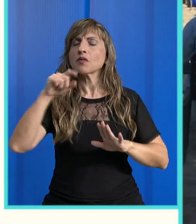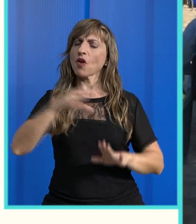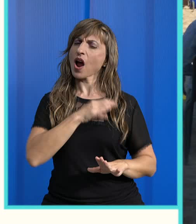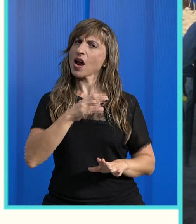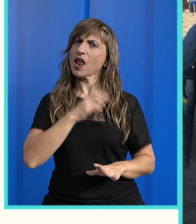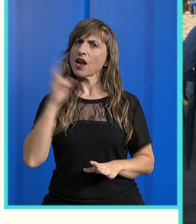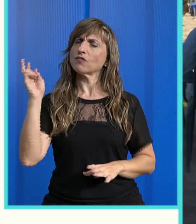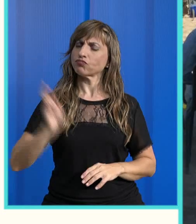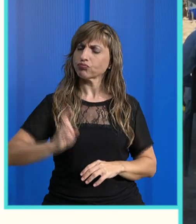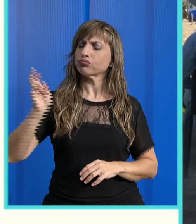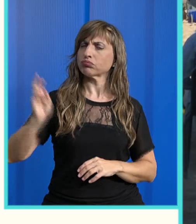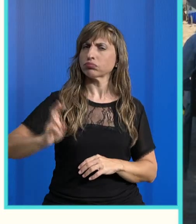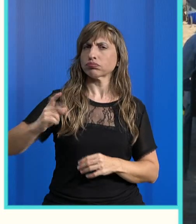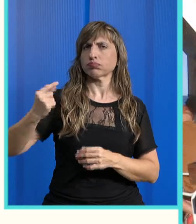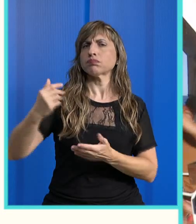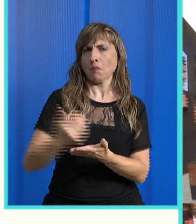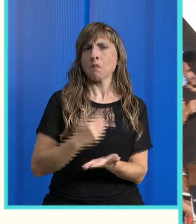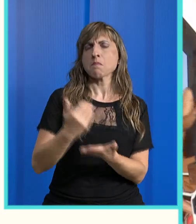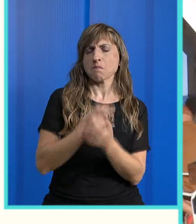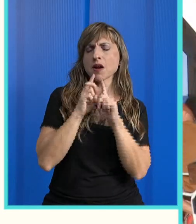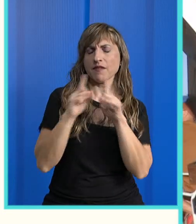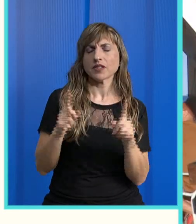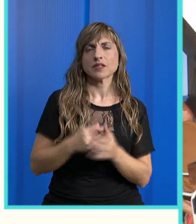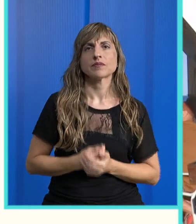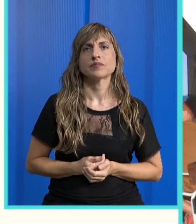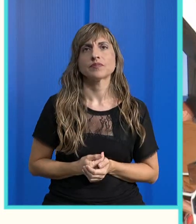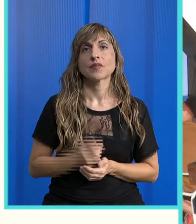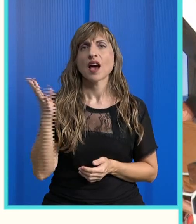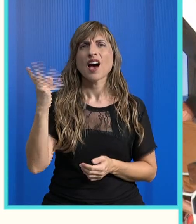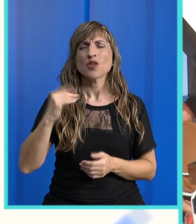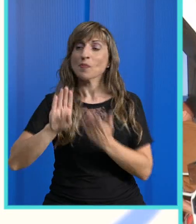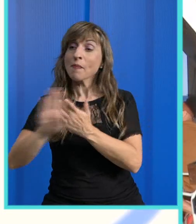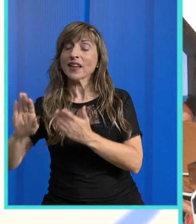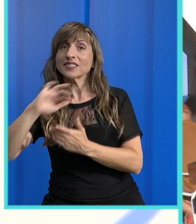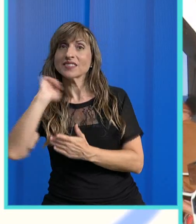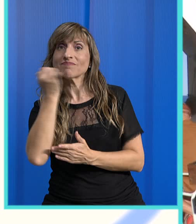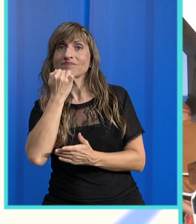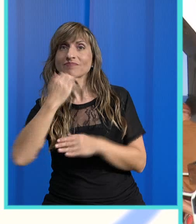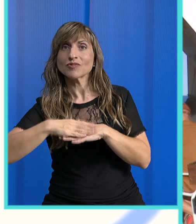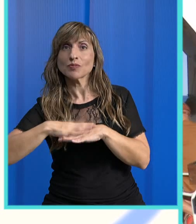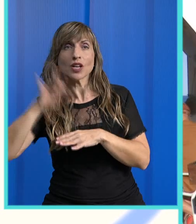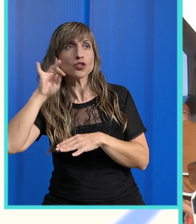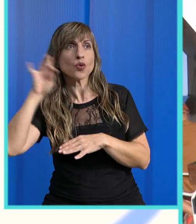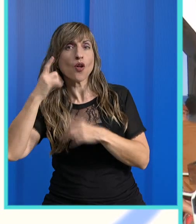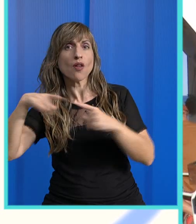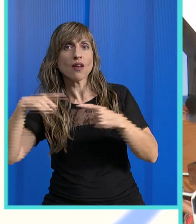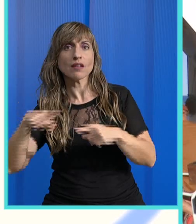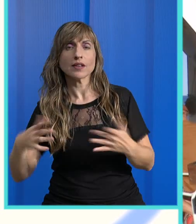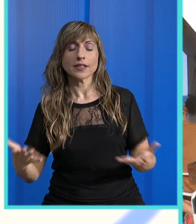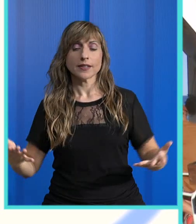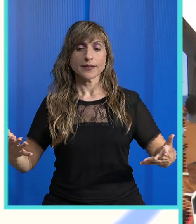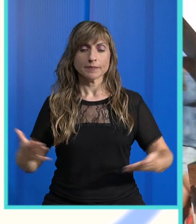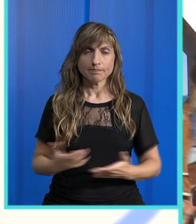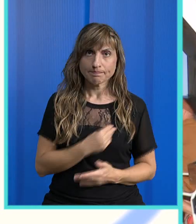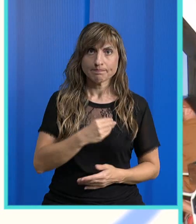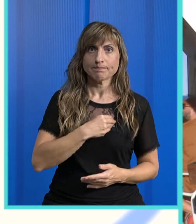que els ha permès tancar l'estiu amb beneficis. Hi alguns veïns que es queixen per el soroll i què sigui, però, bueno, no han pogut i és una llàstima perquè és un servei que